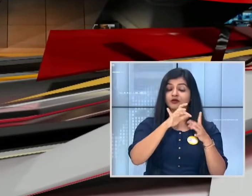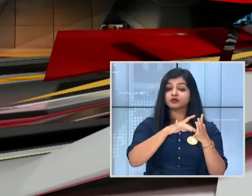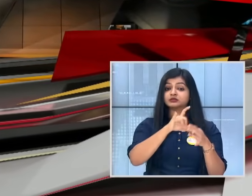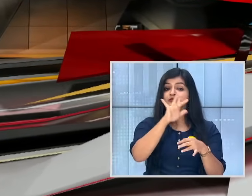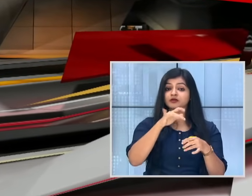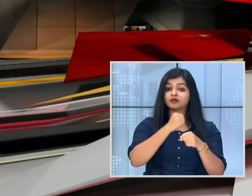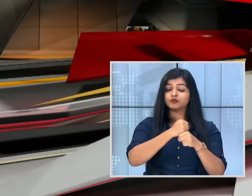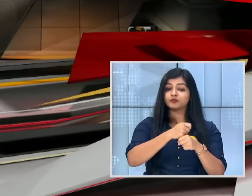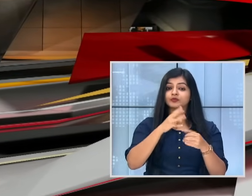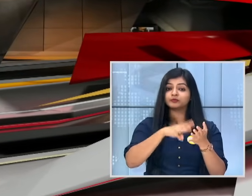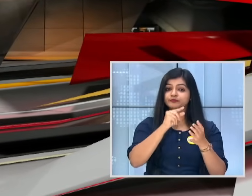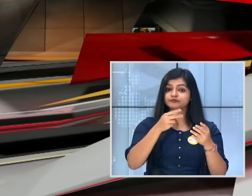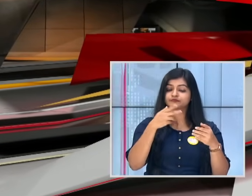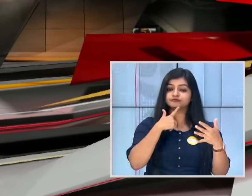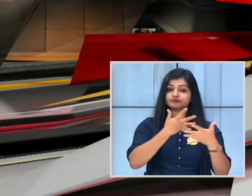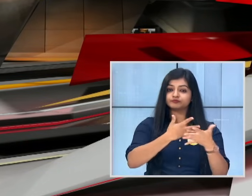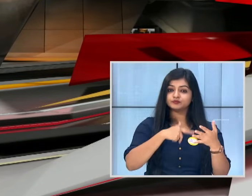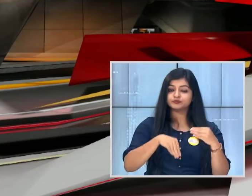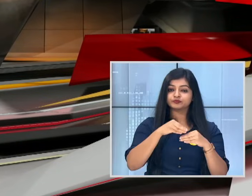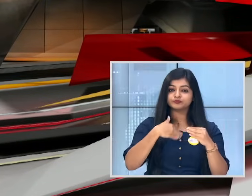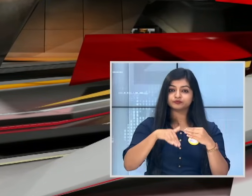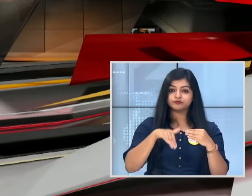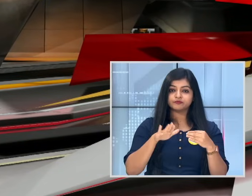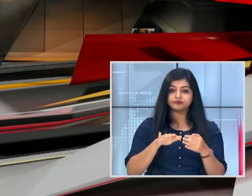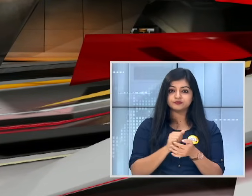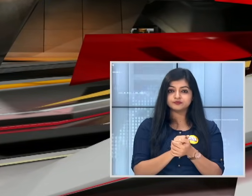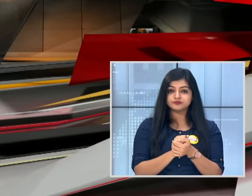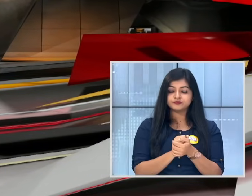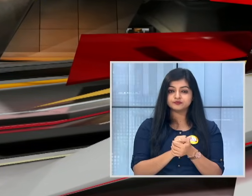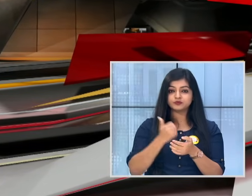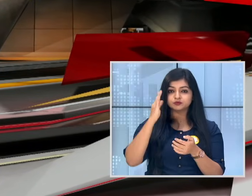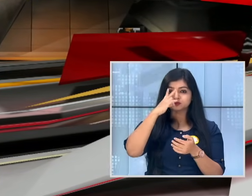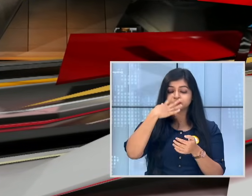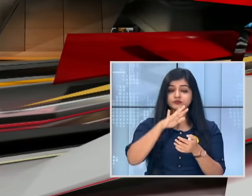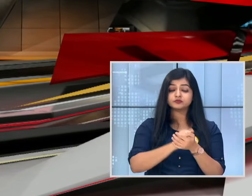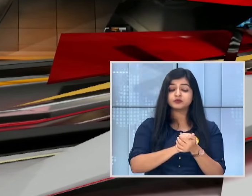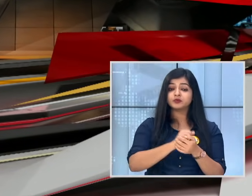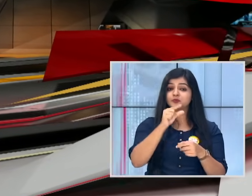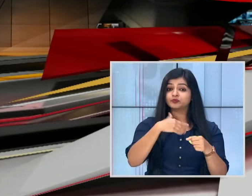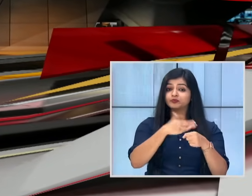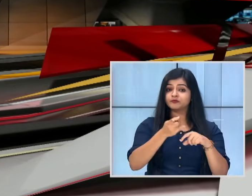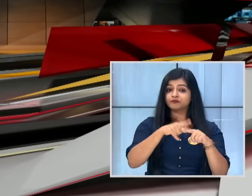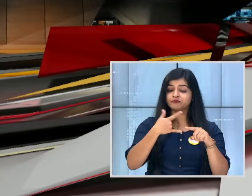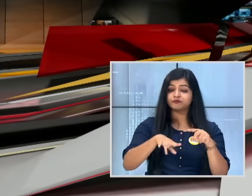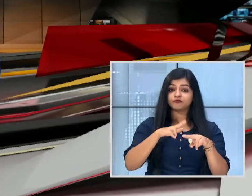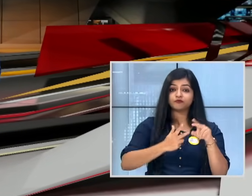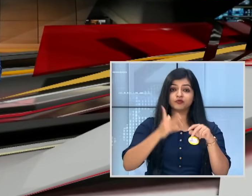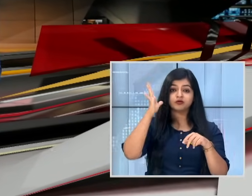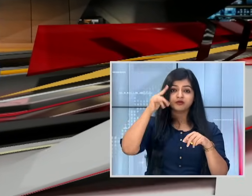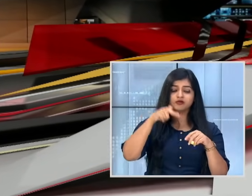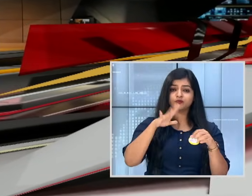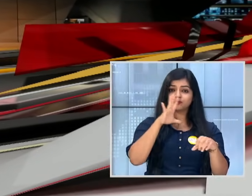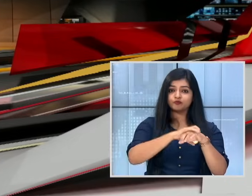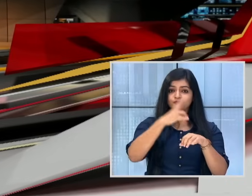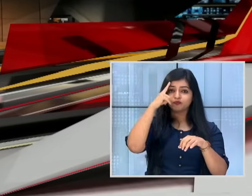പ്രതിനിധികളും ചർച്ചയിൽ പങ്കെടുക്കുന്നുണ്ട്. വിവരങ്ങളാണ് അച്യുതൻ ഡൽഹിയിൽ നിന്നും നൽകിയത്. മറ്റൊരു വാർത്തയിലേക്ക്. ആളെക്കൊല്ലി കാട്ടാന ബേലൂർ മഖനെ